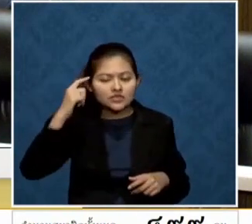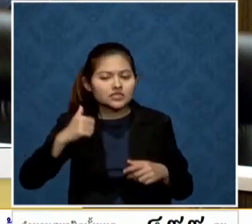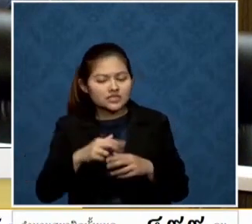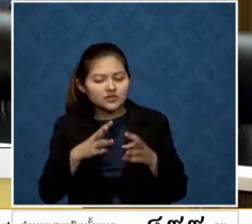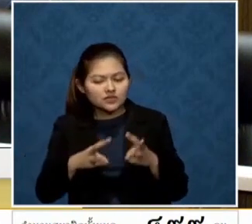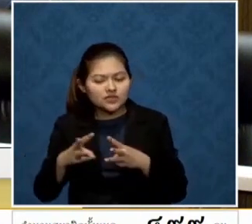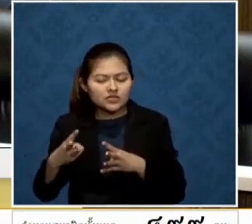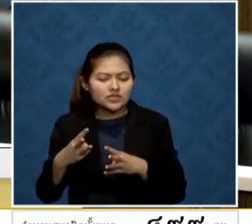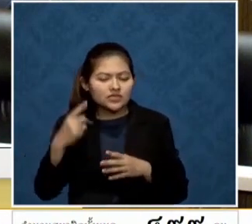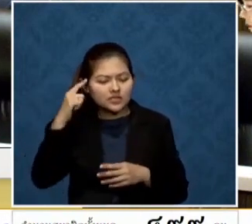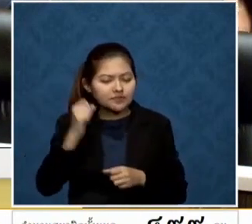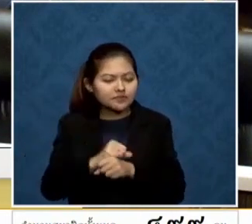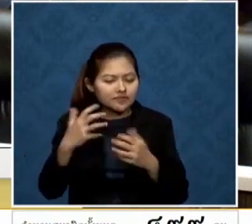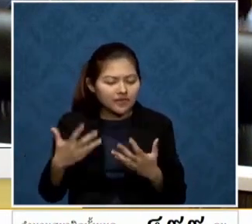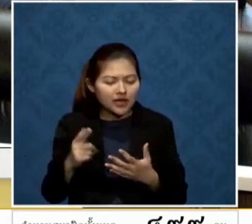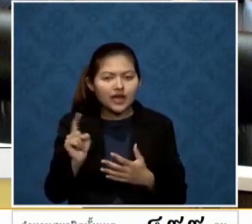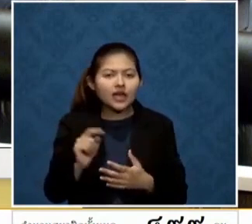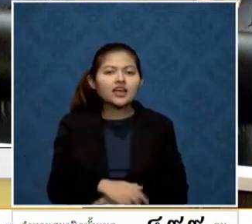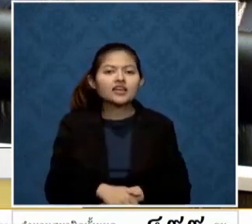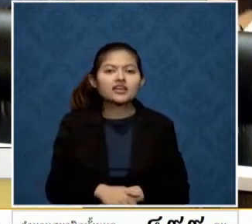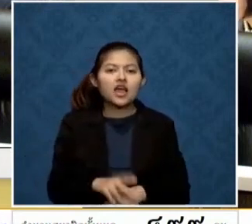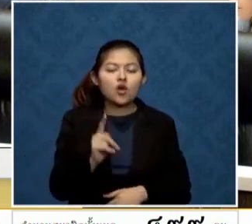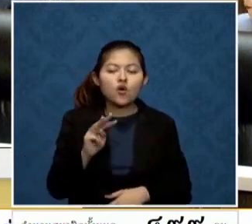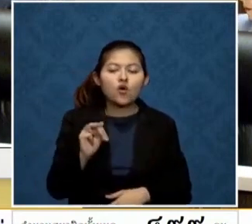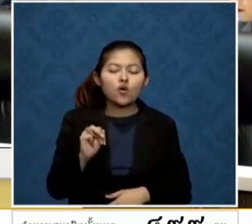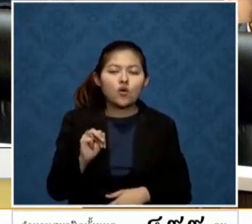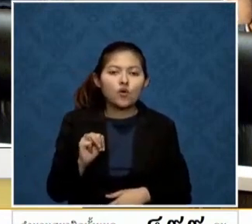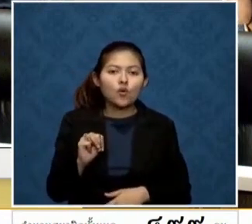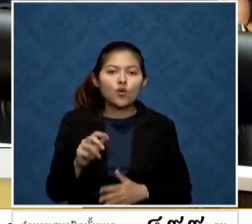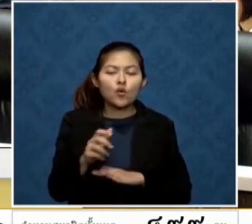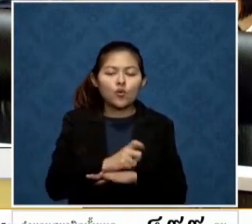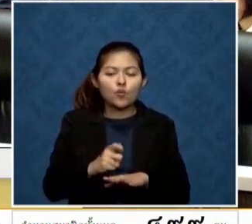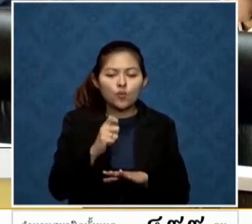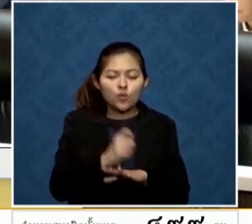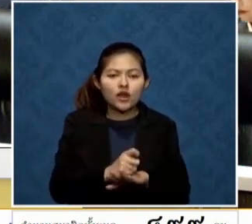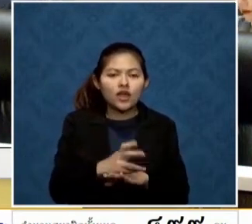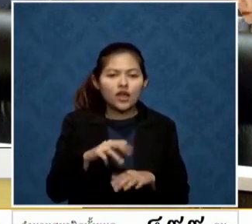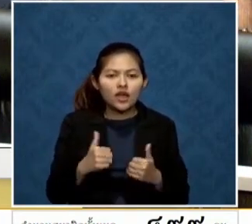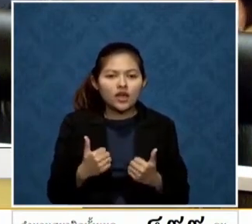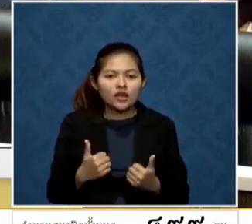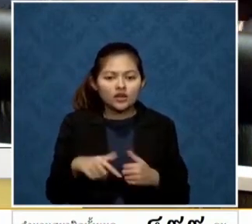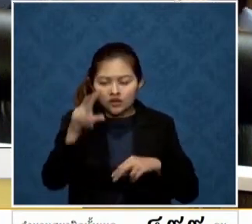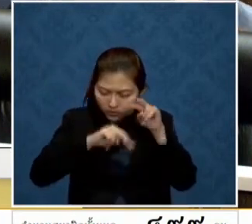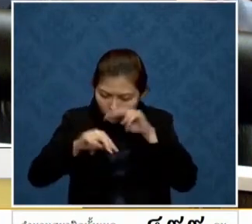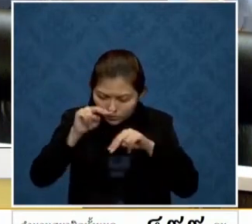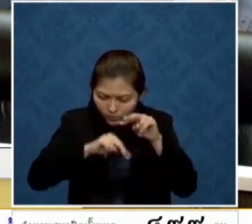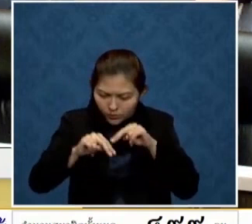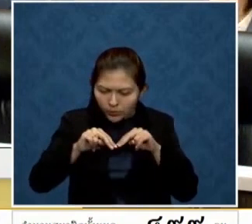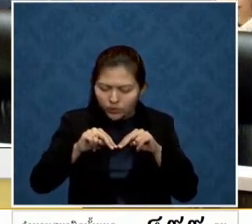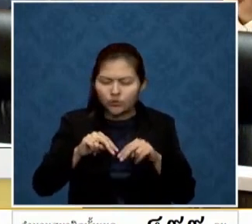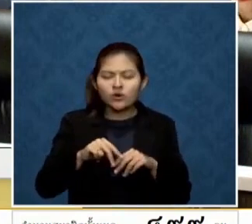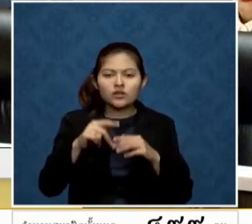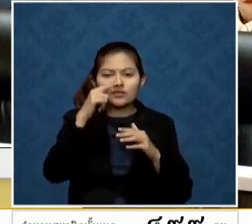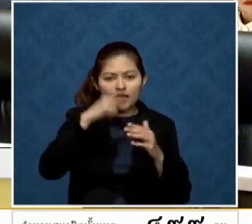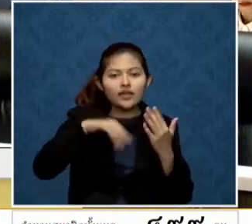กันนะครับผมก็ทราบนะครับว่าทางทางกรมอุทยานทางสำนักสัตว์ป่าของกรมอุทยานเนี่ยก็ได้มีการไปดูงานหลายพื้นที่นะครับใน